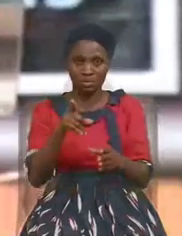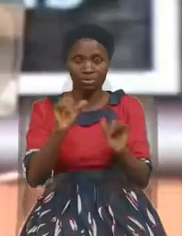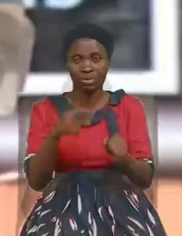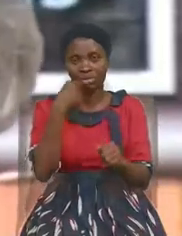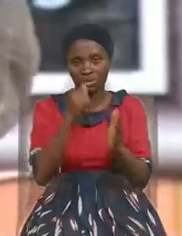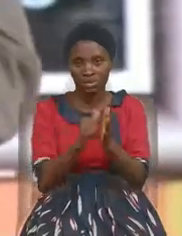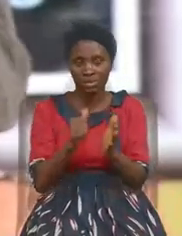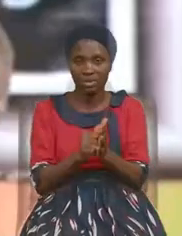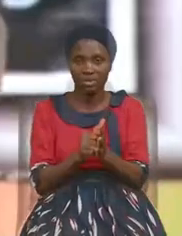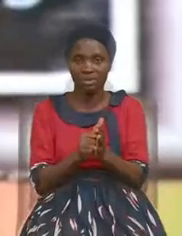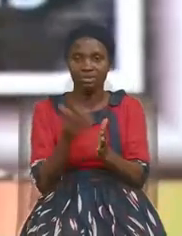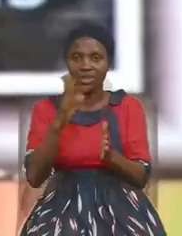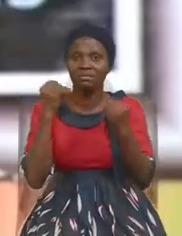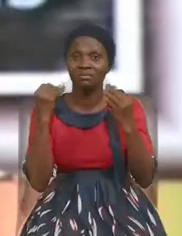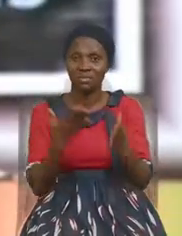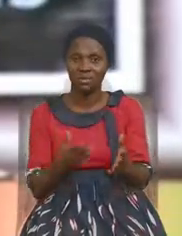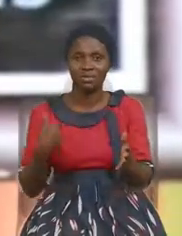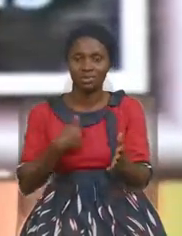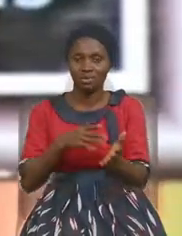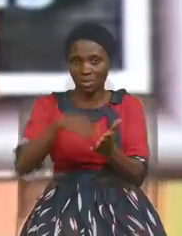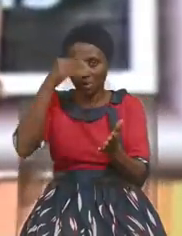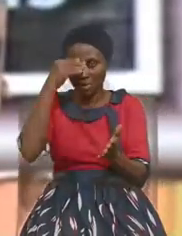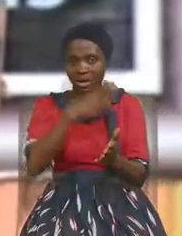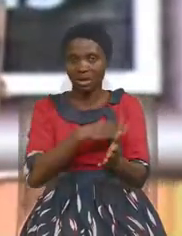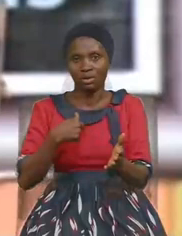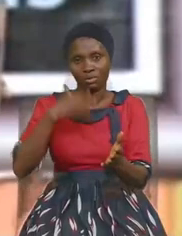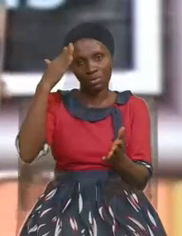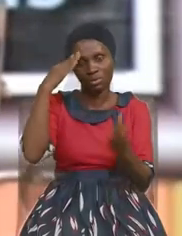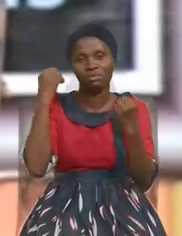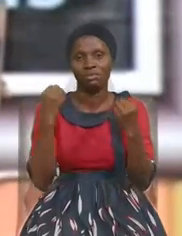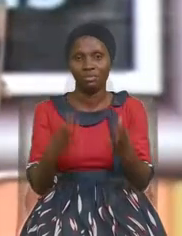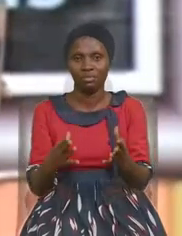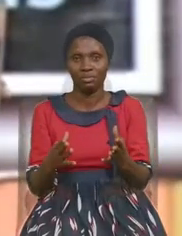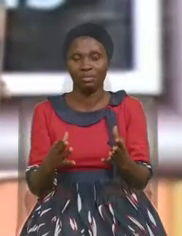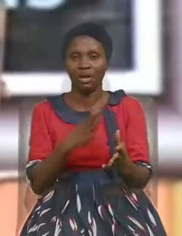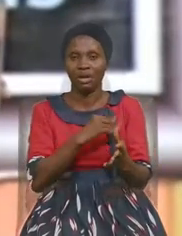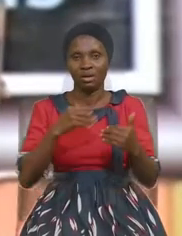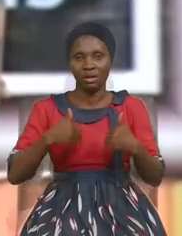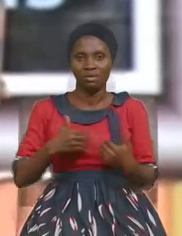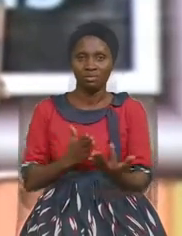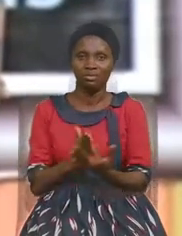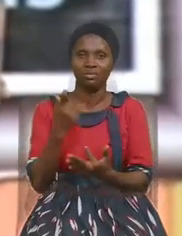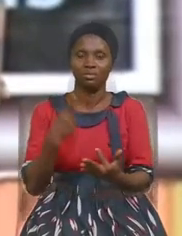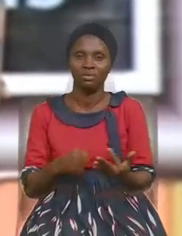Il y a beaucoup à apprendre, il y a beaucoup à connaître, il y a beaucoup que nous avons à travers la mort.